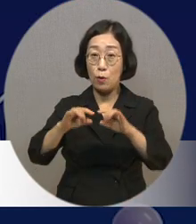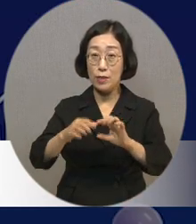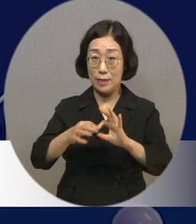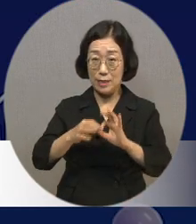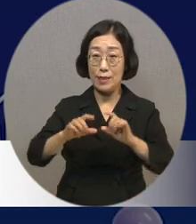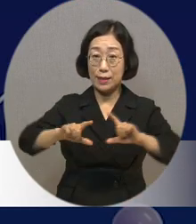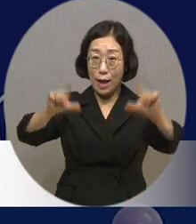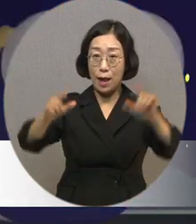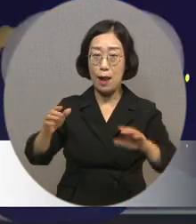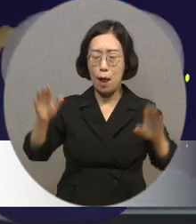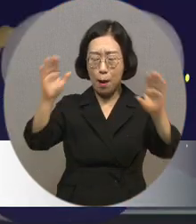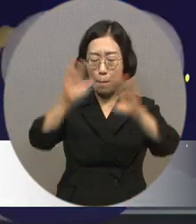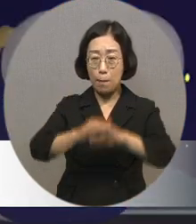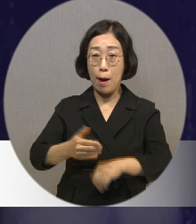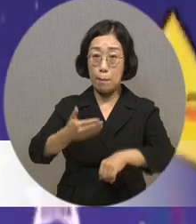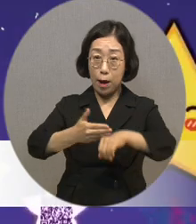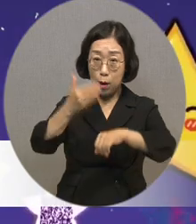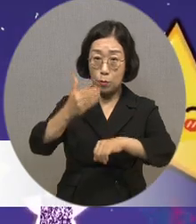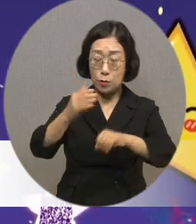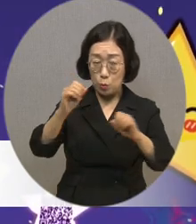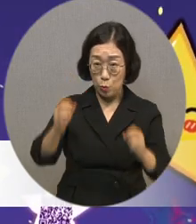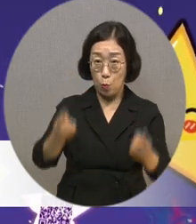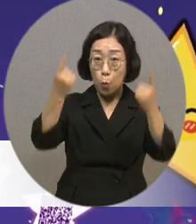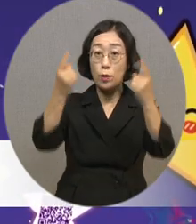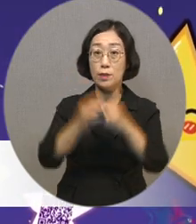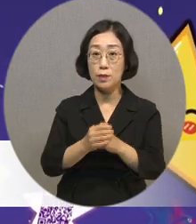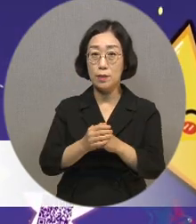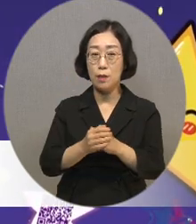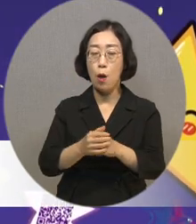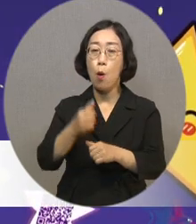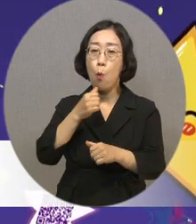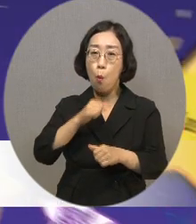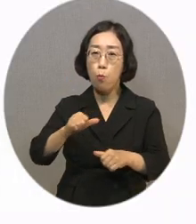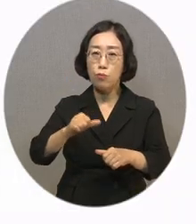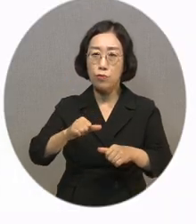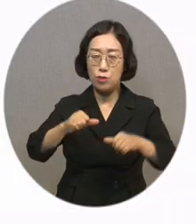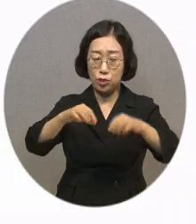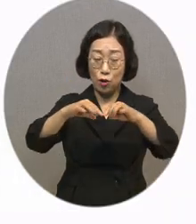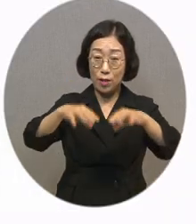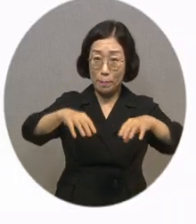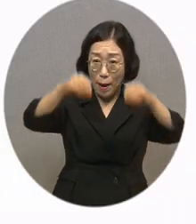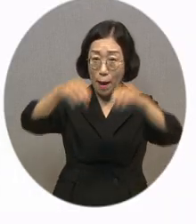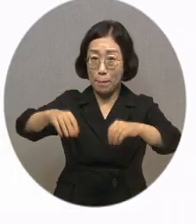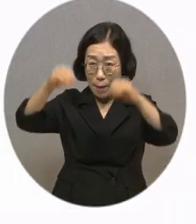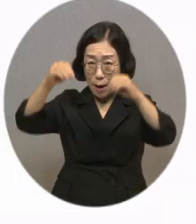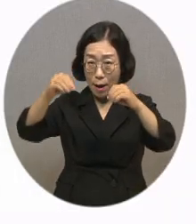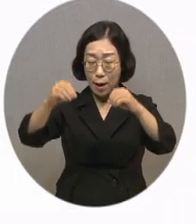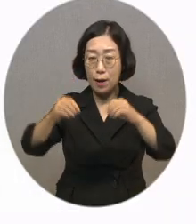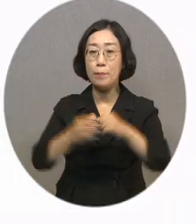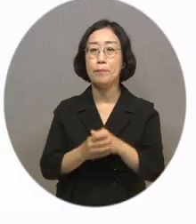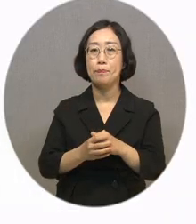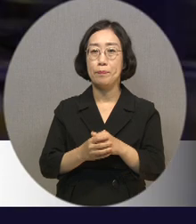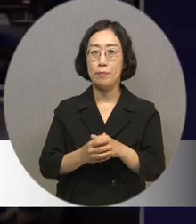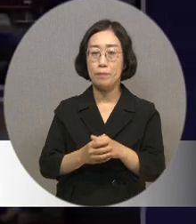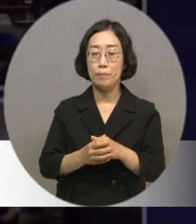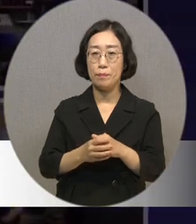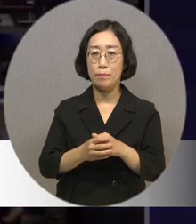맞이하며 밤 9시에 전국적으로 동시에 실행되는 5분 소등 행사를 진행해 왔습니다.